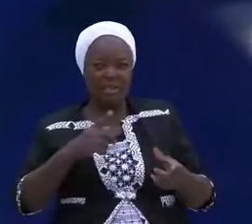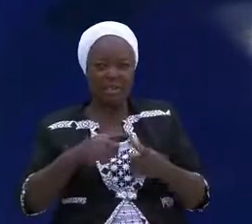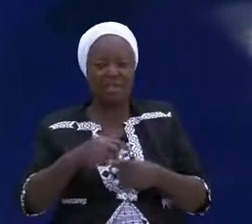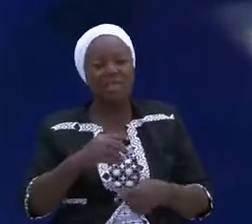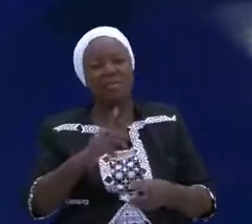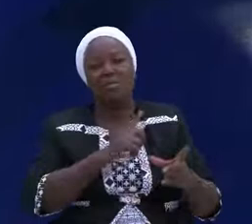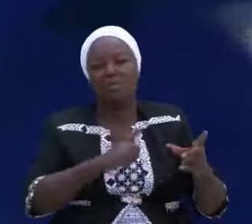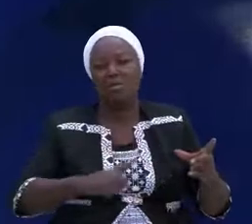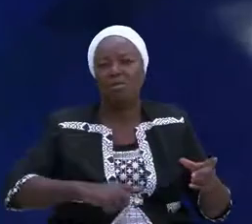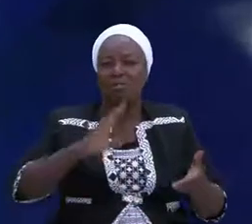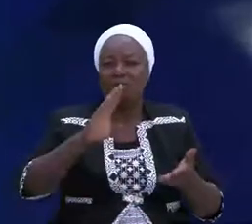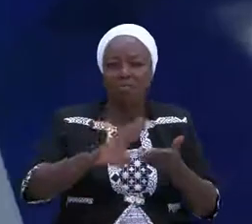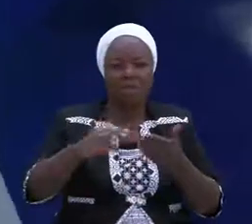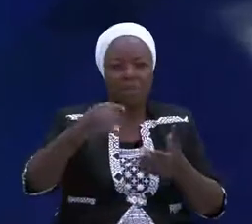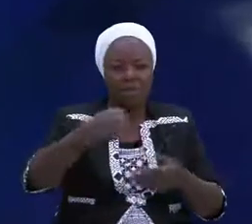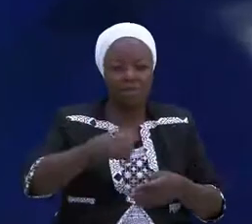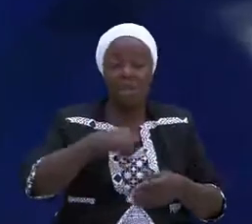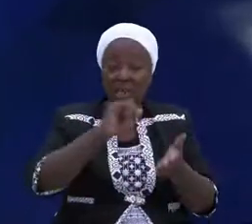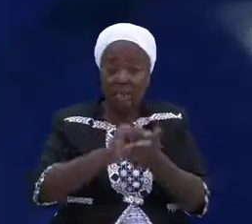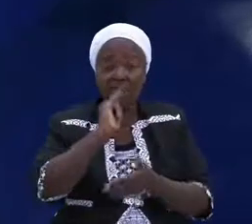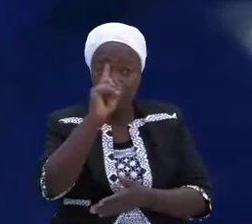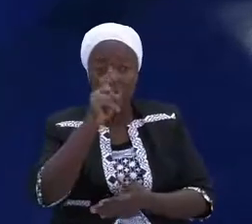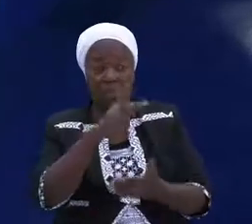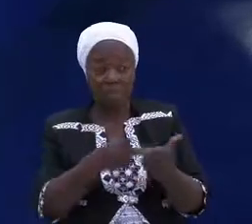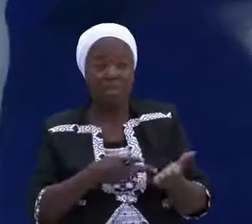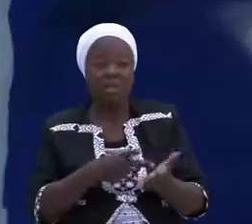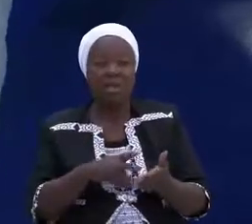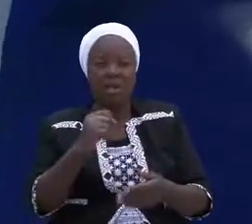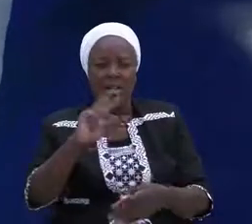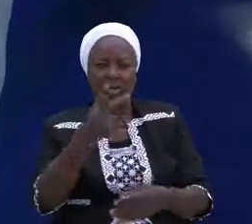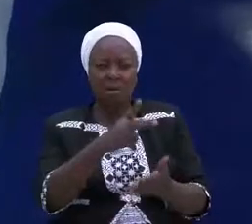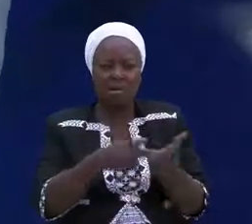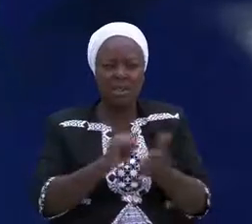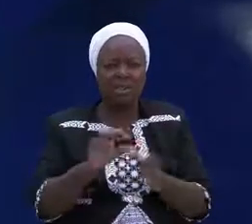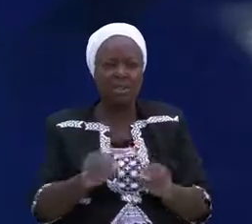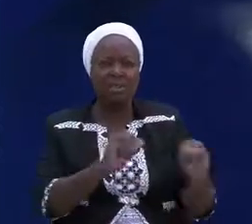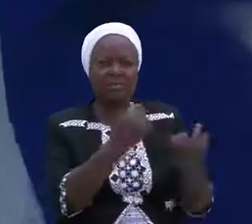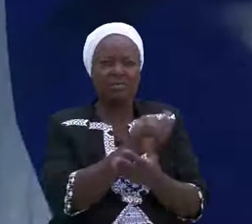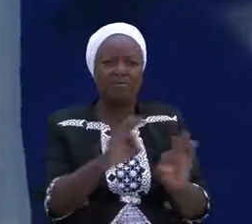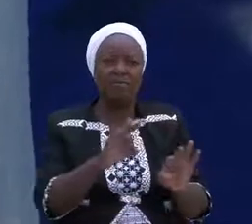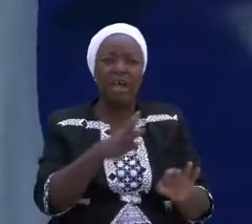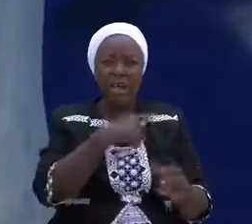Ça, c'est une partie. La deuxième partie, il t'a franchi.